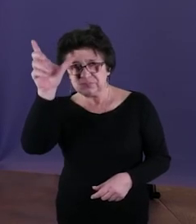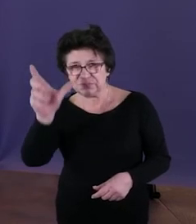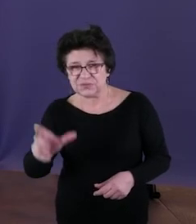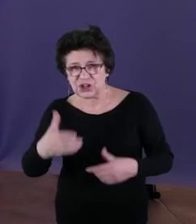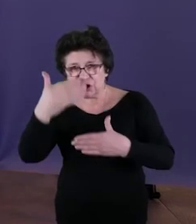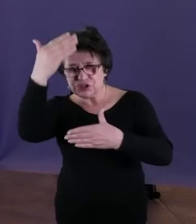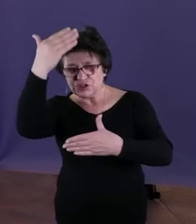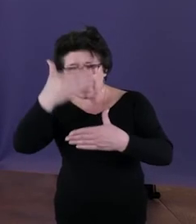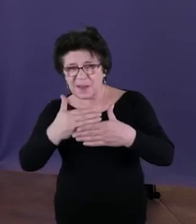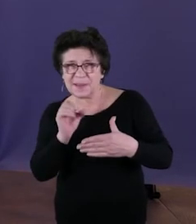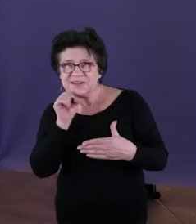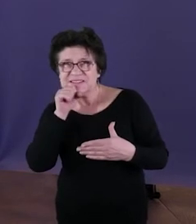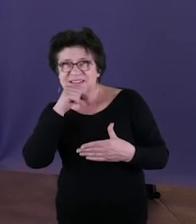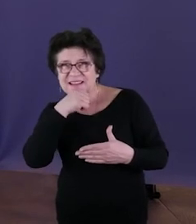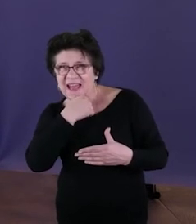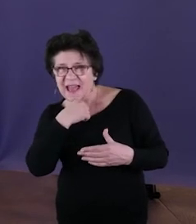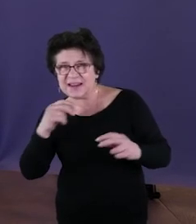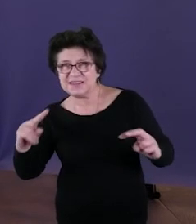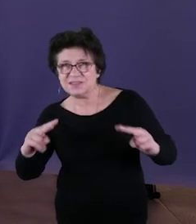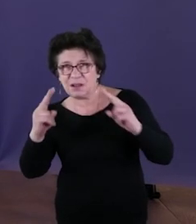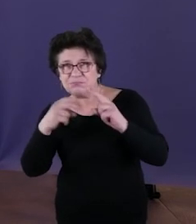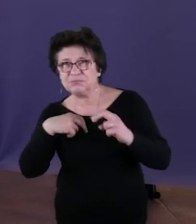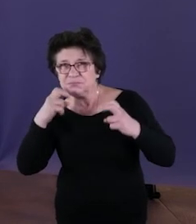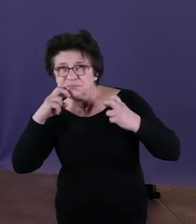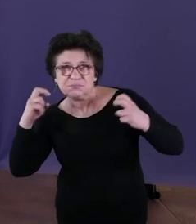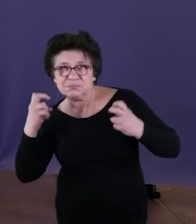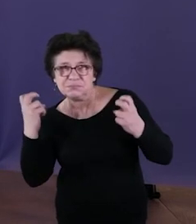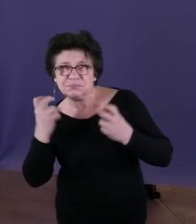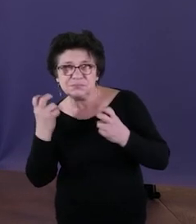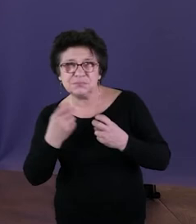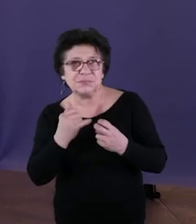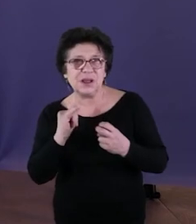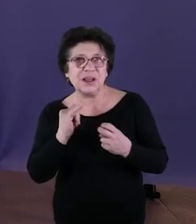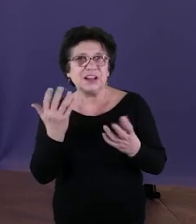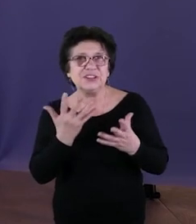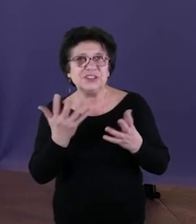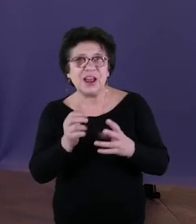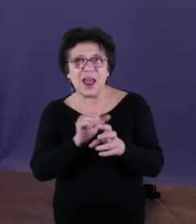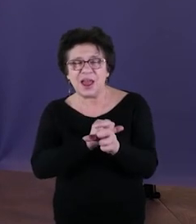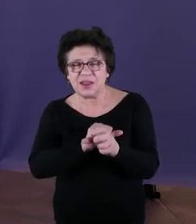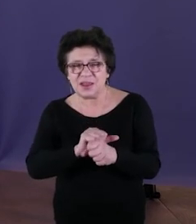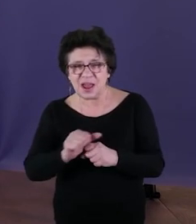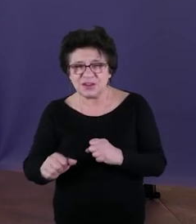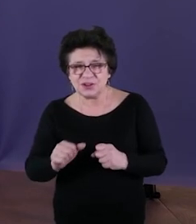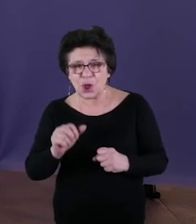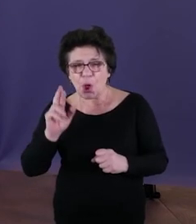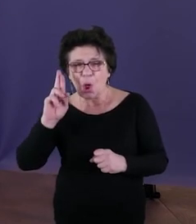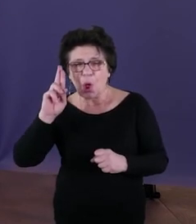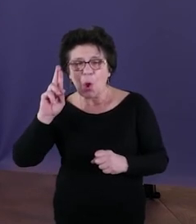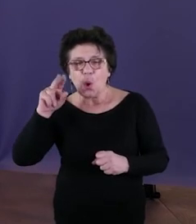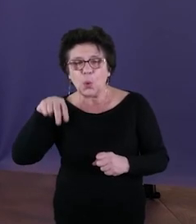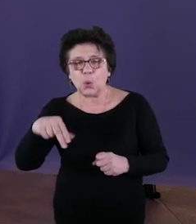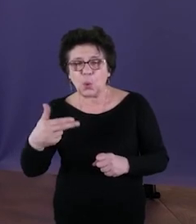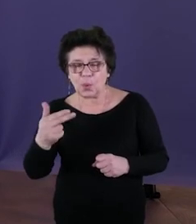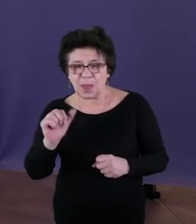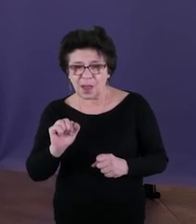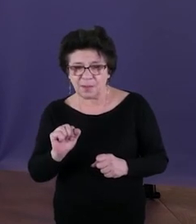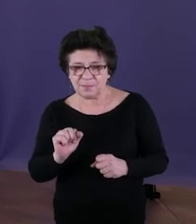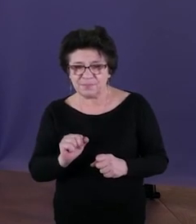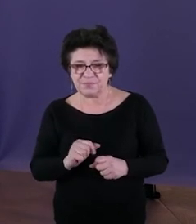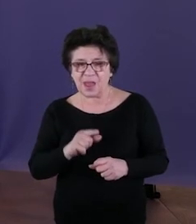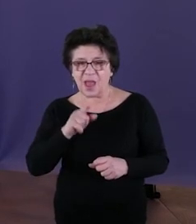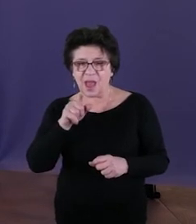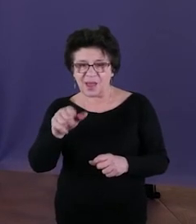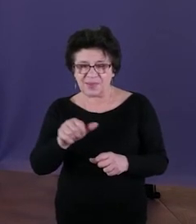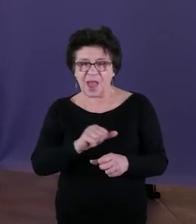swastyka która do tej pory ktokolwiek jeździł tak jak ja do Azji mnie zawsze widok z swastyki przeraża A tam jest wymalowany